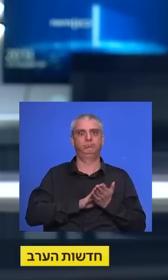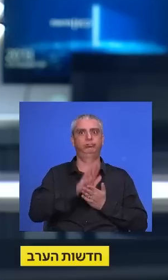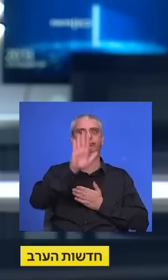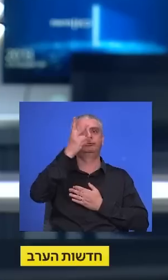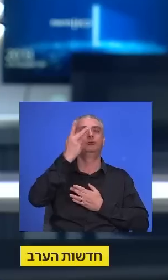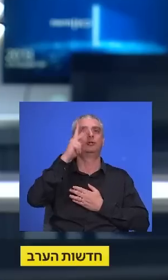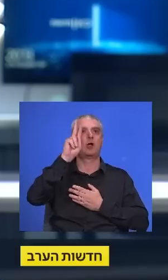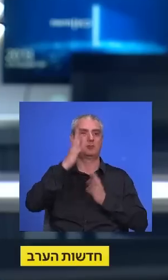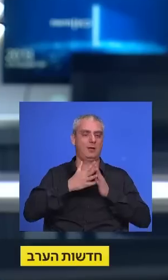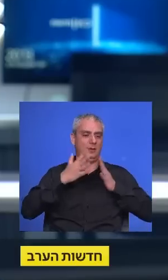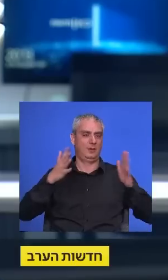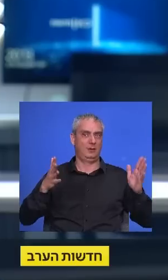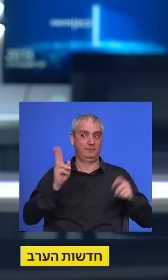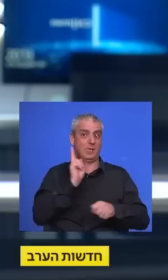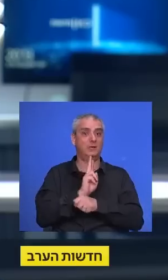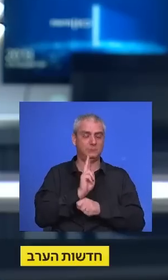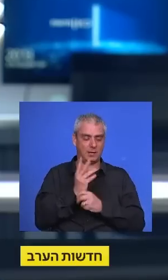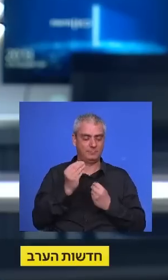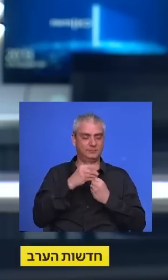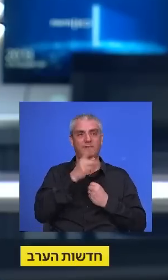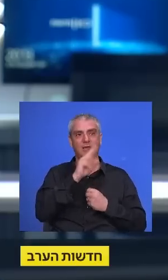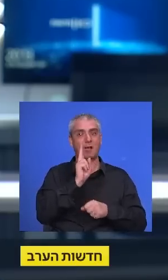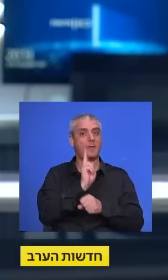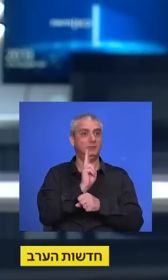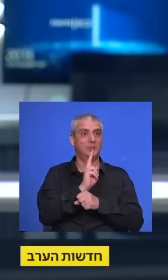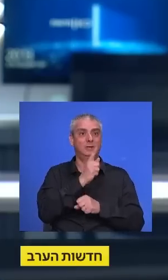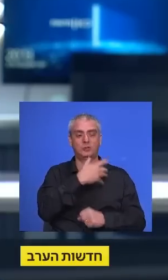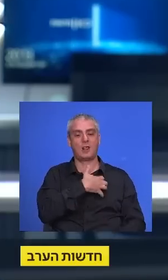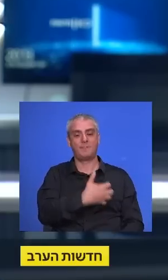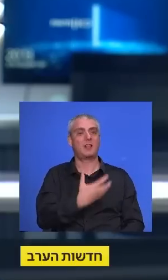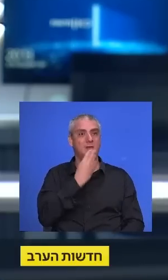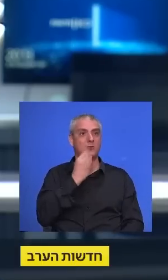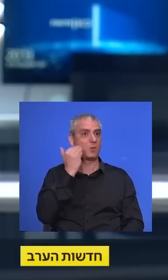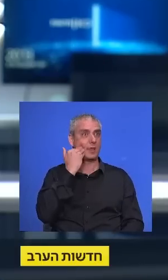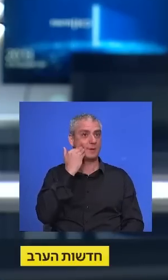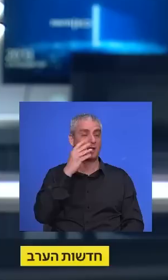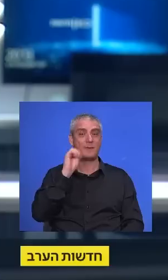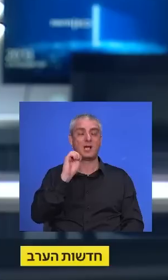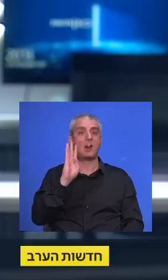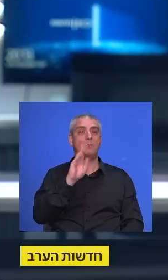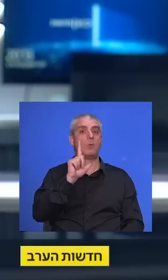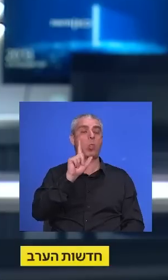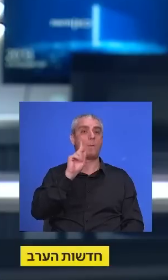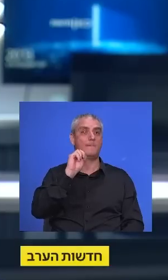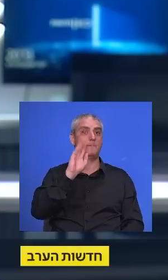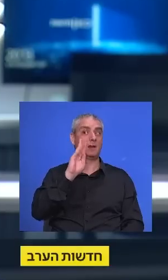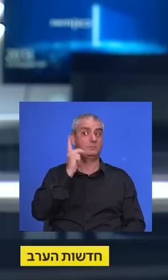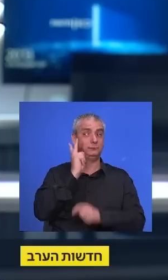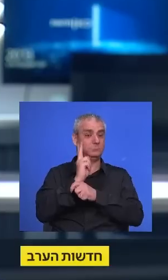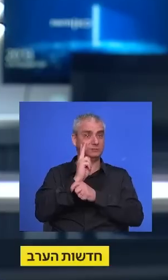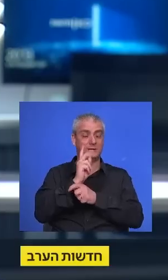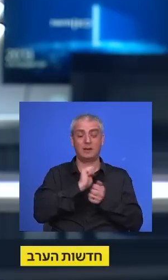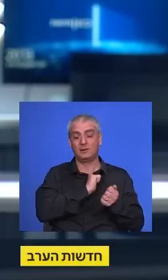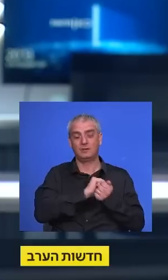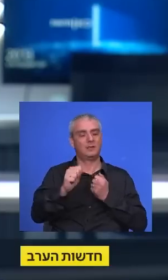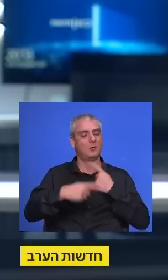ומתרחבת. לנורה האדומה הזאת מצטרפת גם אזהרה של המיליארדר היהודי-אמריקאי מייקל בלומברג, שמזהיר מפני הימחקות